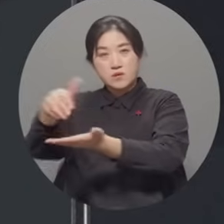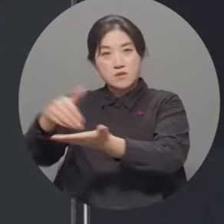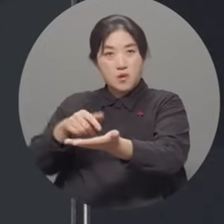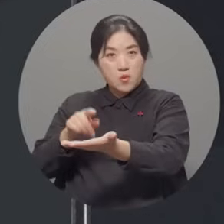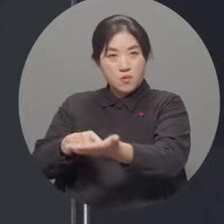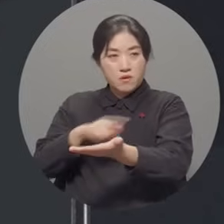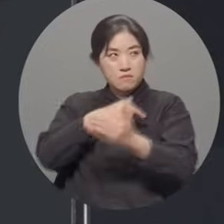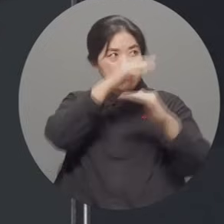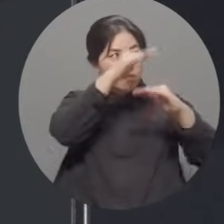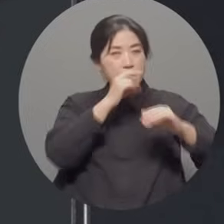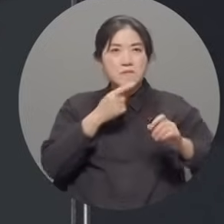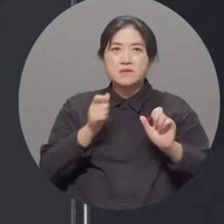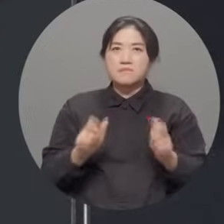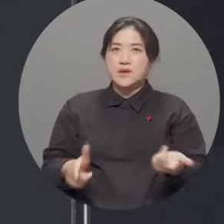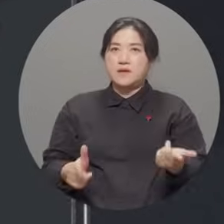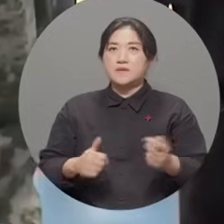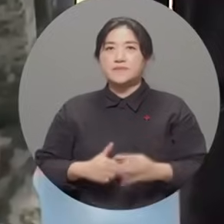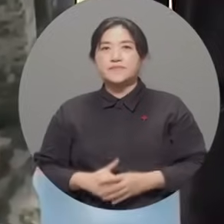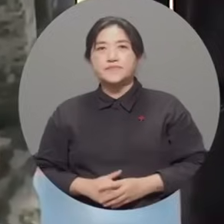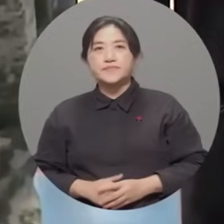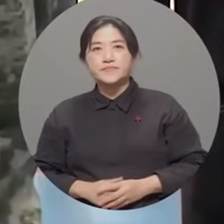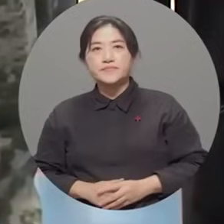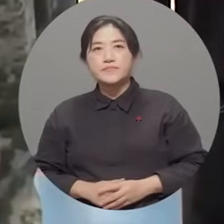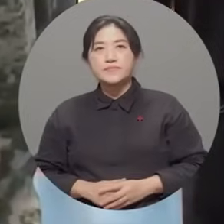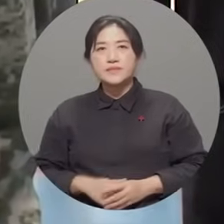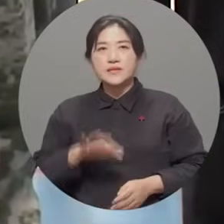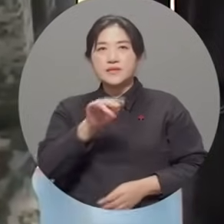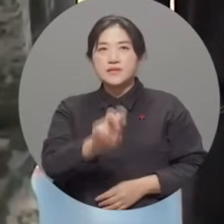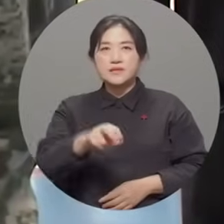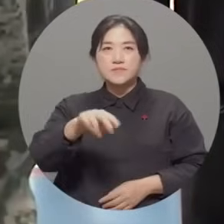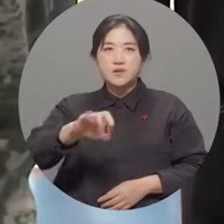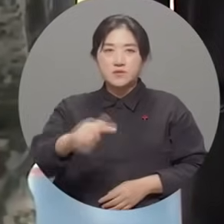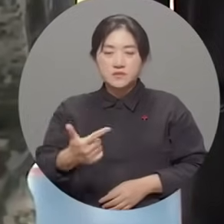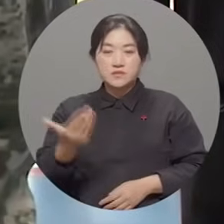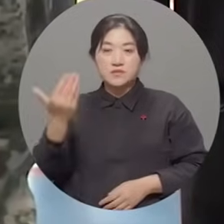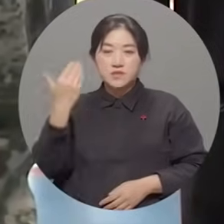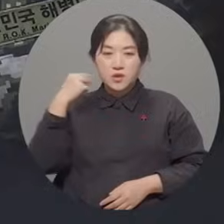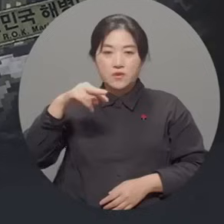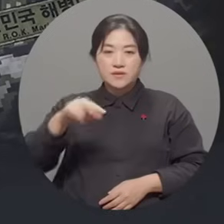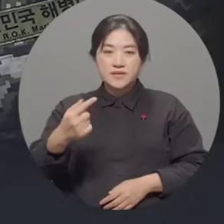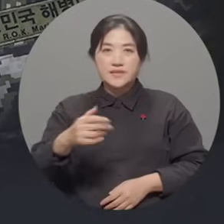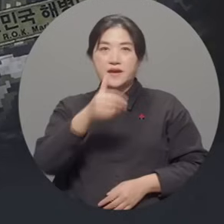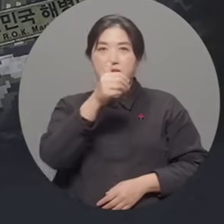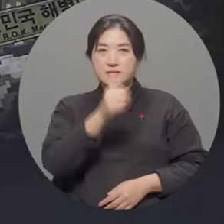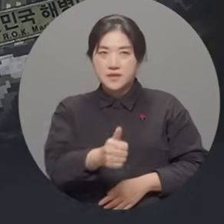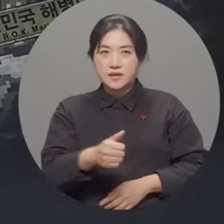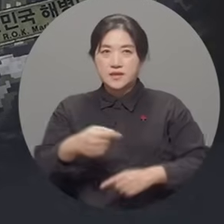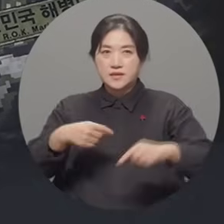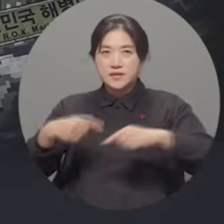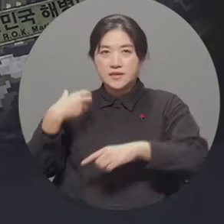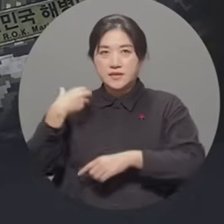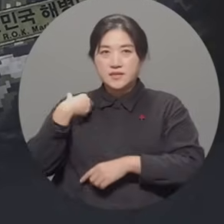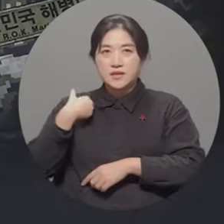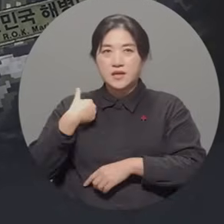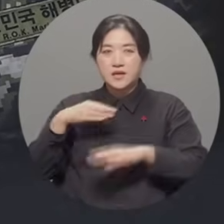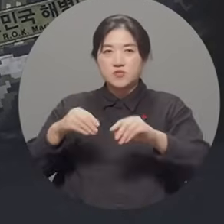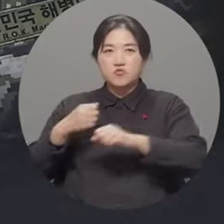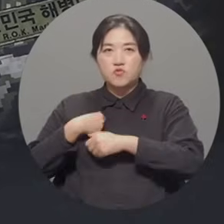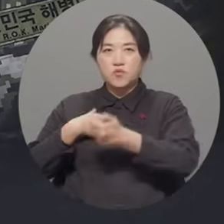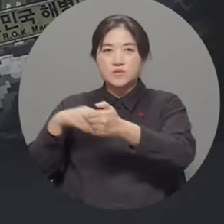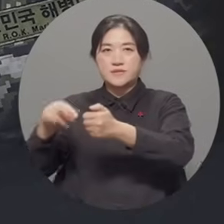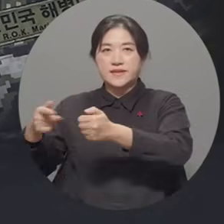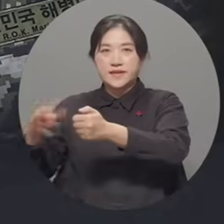내용과는 상반되는 진술입니다. 임성근 전 사단장은 작전통제 부대장인 육군 50사단장과